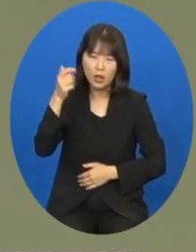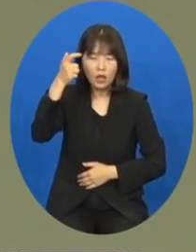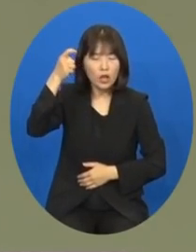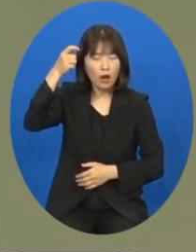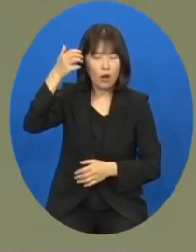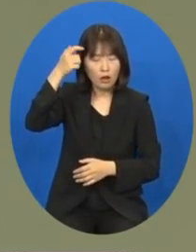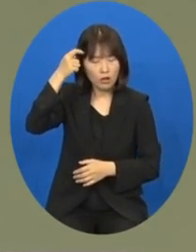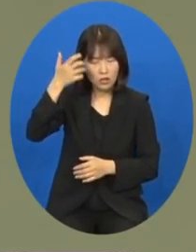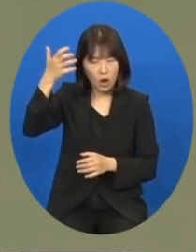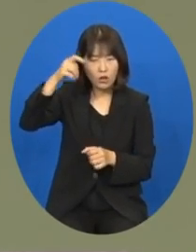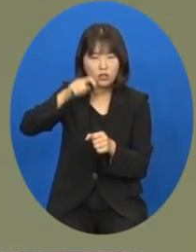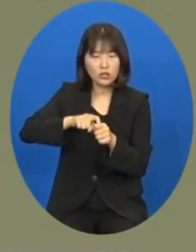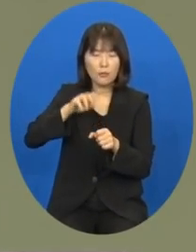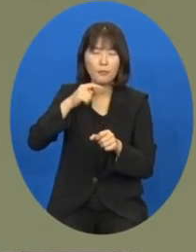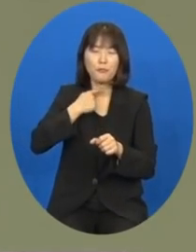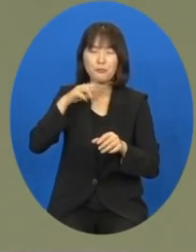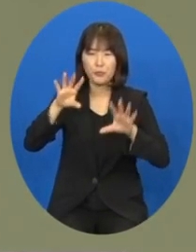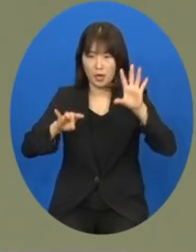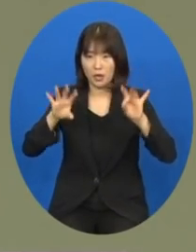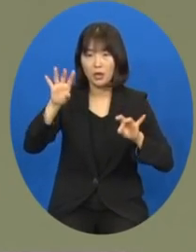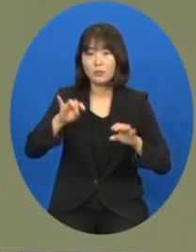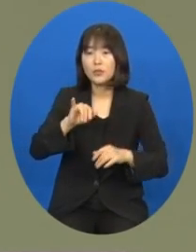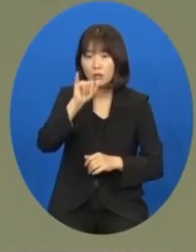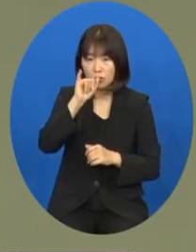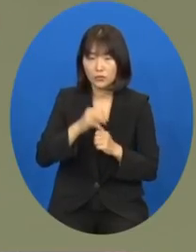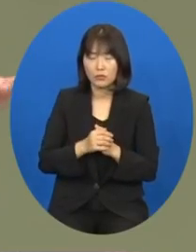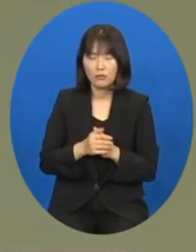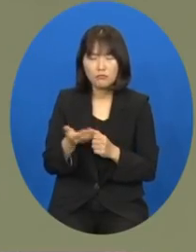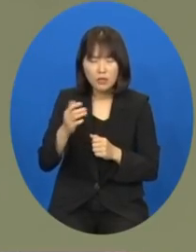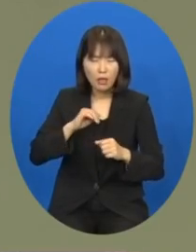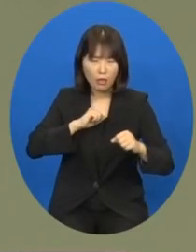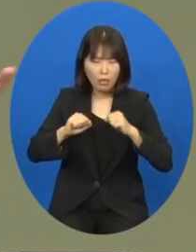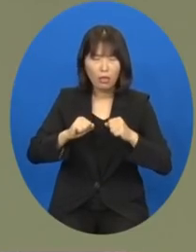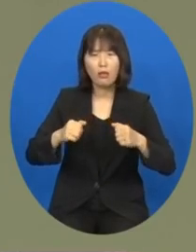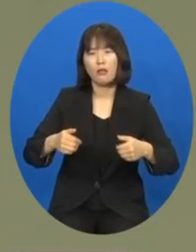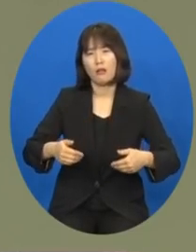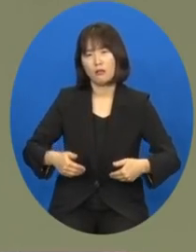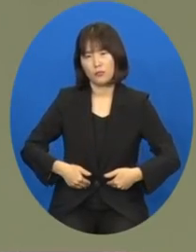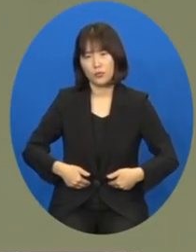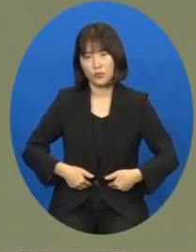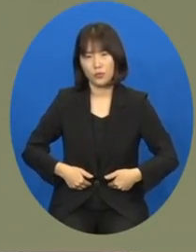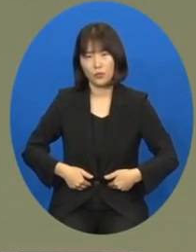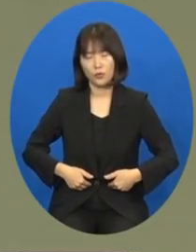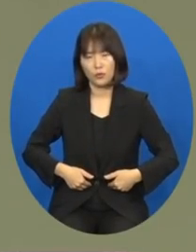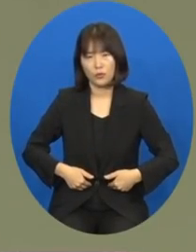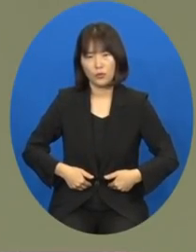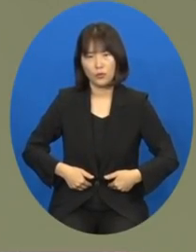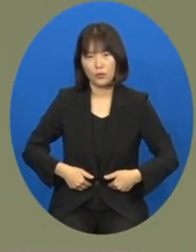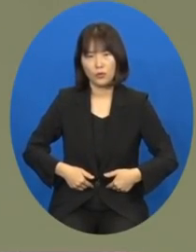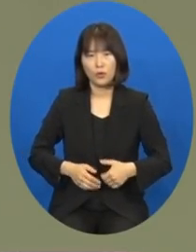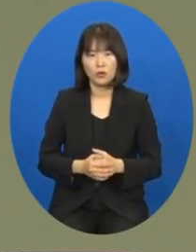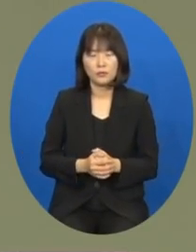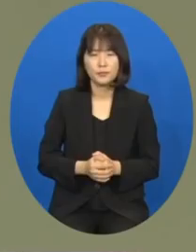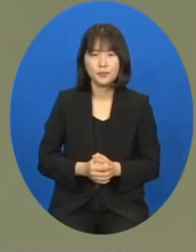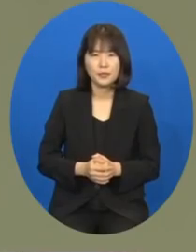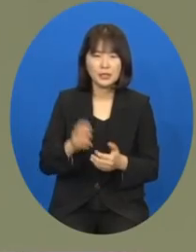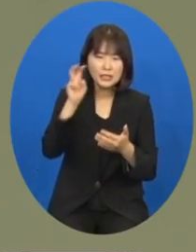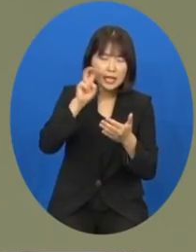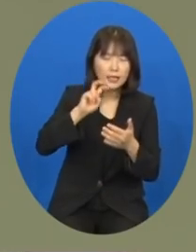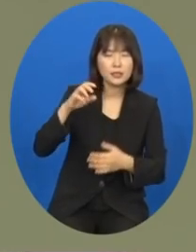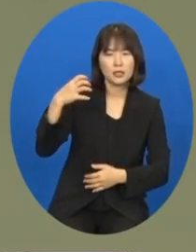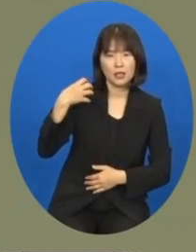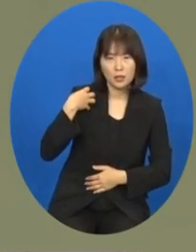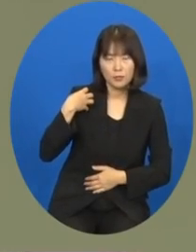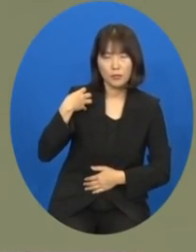그런데 이런 해야 되는 거예요 사람들 앞에서 사냥 이누도 해야되고 심방 도 해야되고 기도도 해도 앞에 나서서 하는 것은 해야되는 왜 안